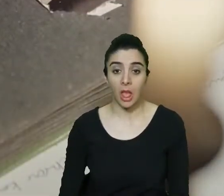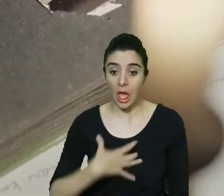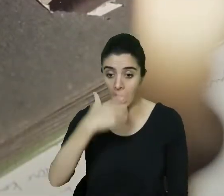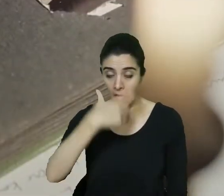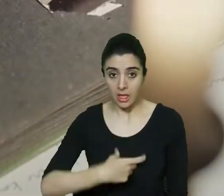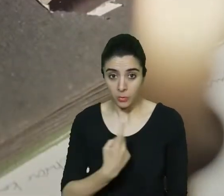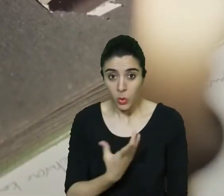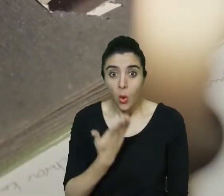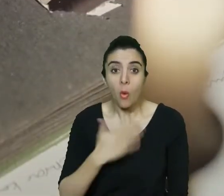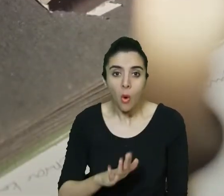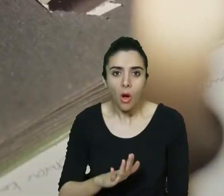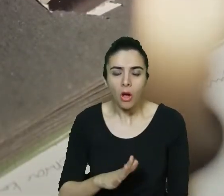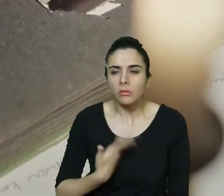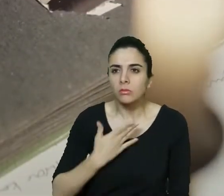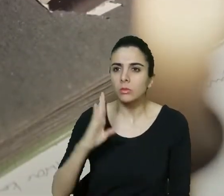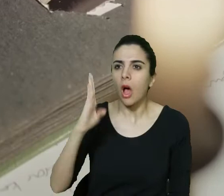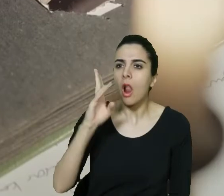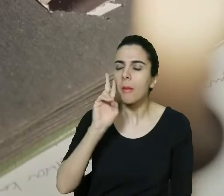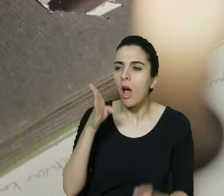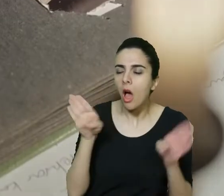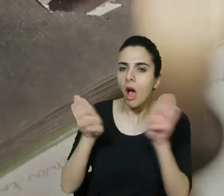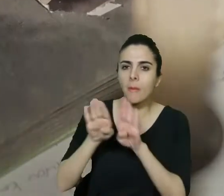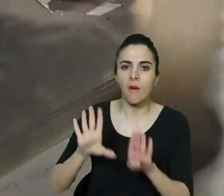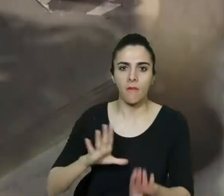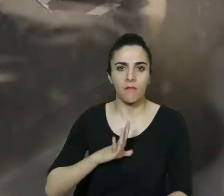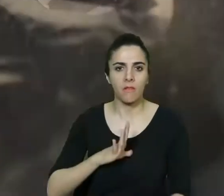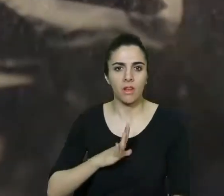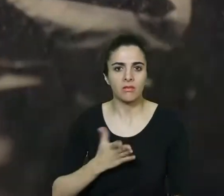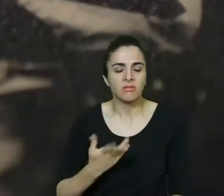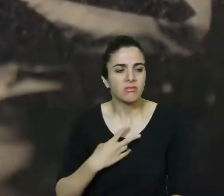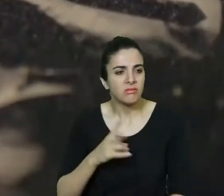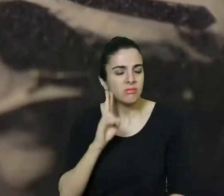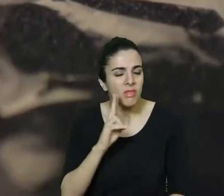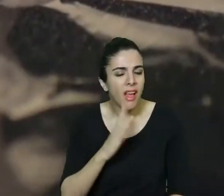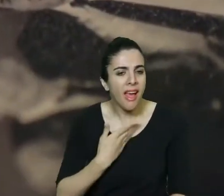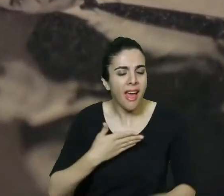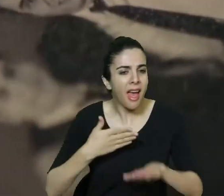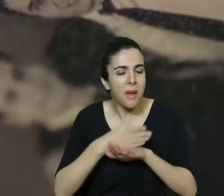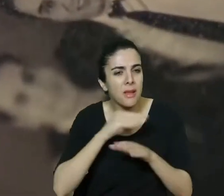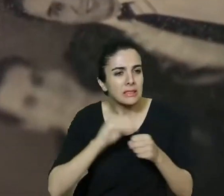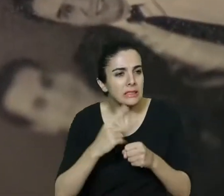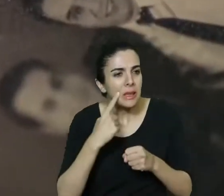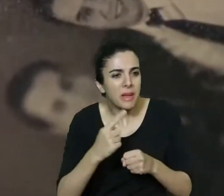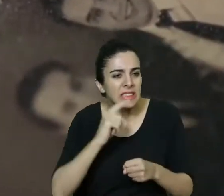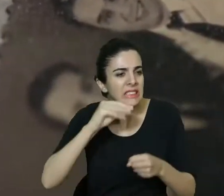Kendinde olmayan gürz kapanan ayna. Mektep taze ekmek dilimi, zeytinin içindeki